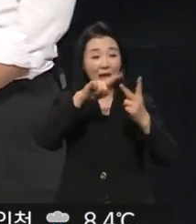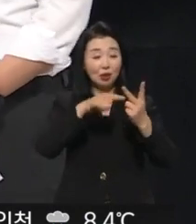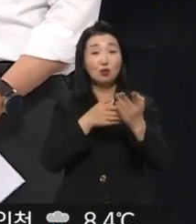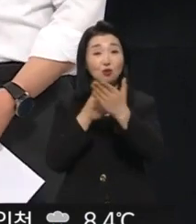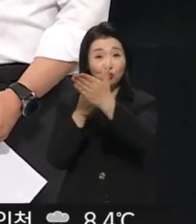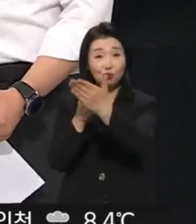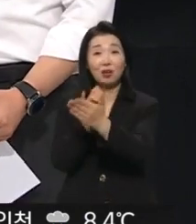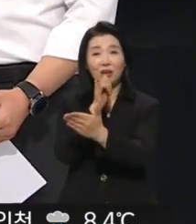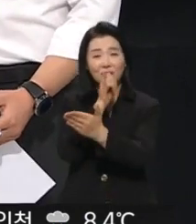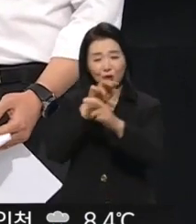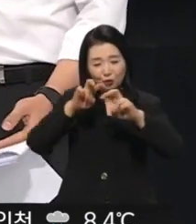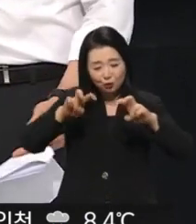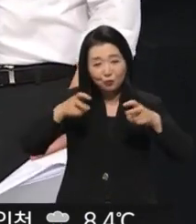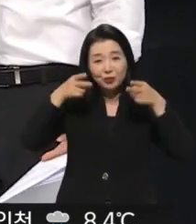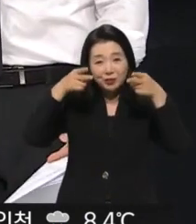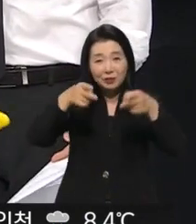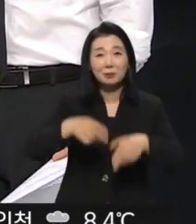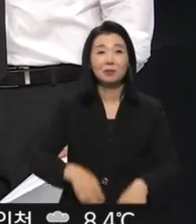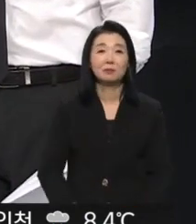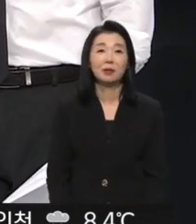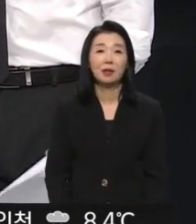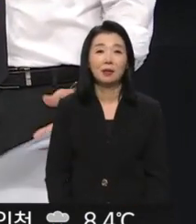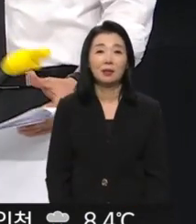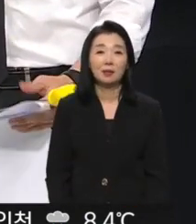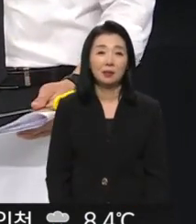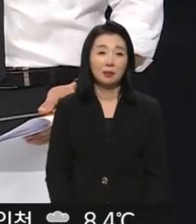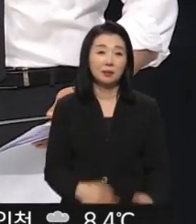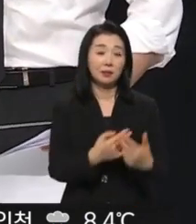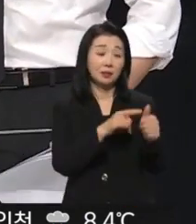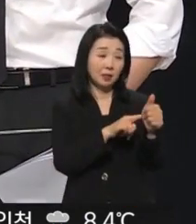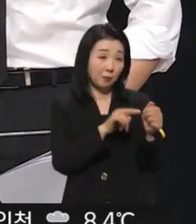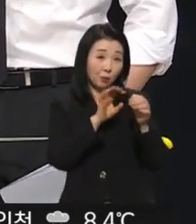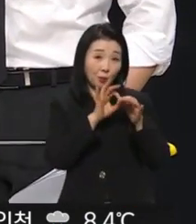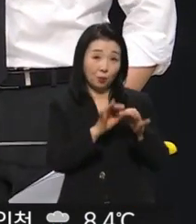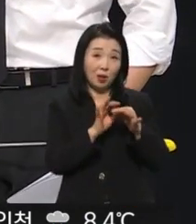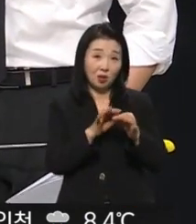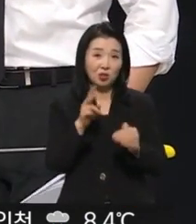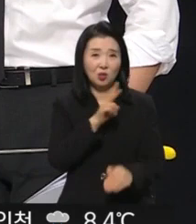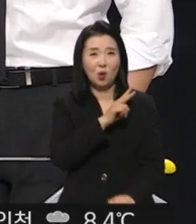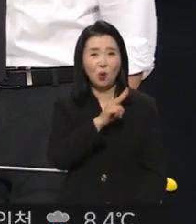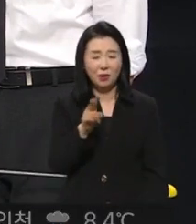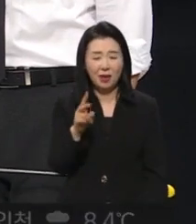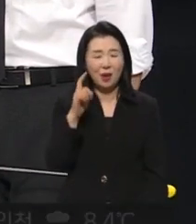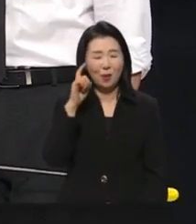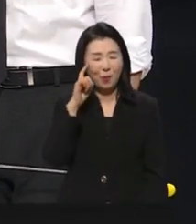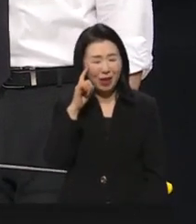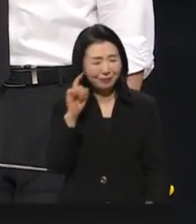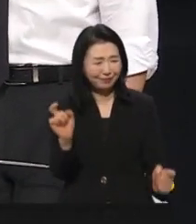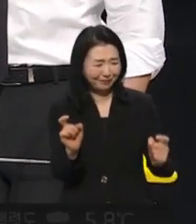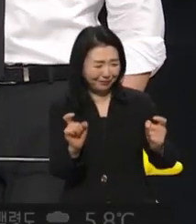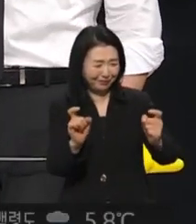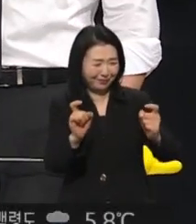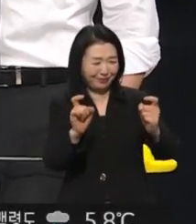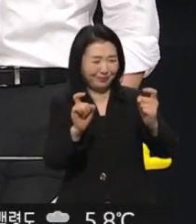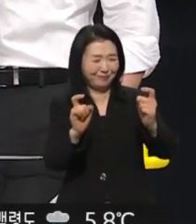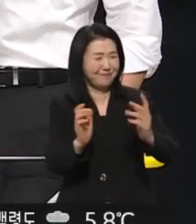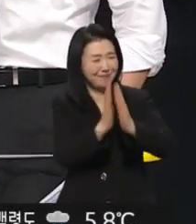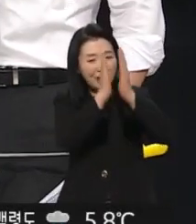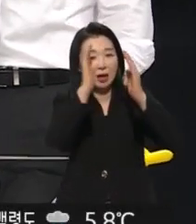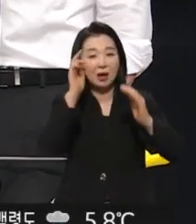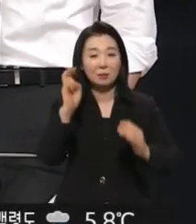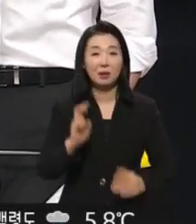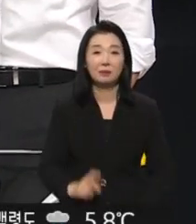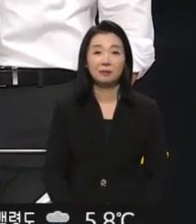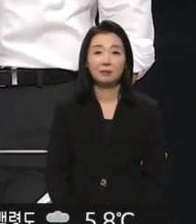두 개에 줌인해봤는데요. 당분간 이 대표에 관해서라면 여야 간 한치 양보 없는 극한 대치가 계속될